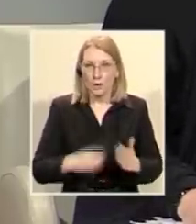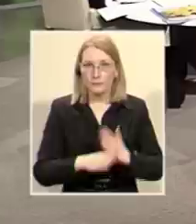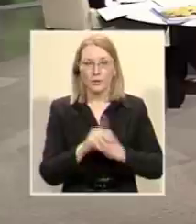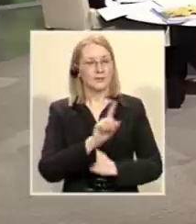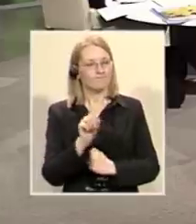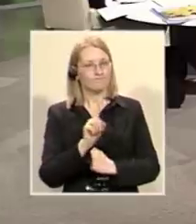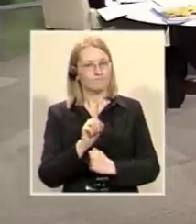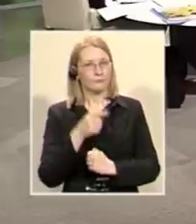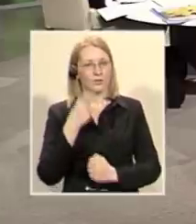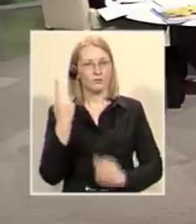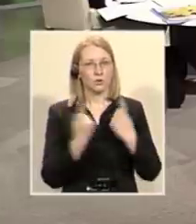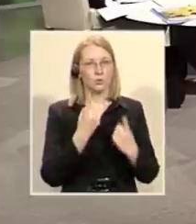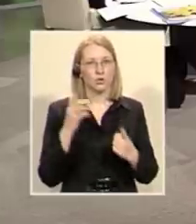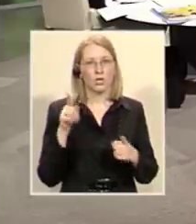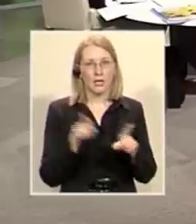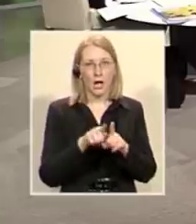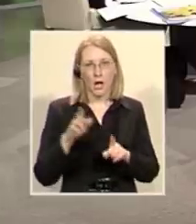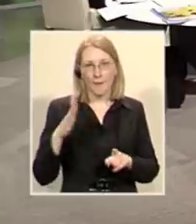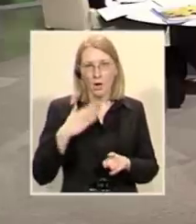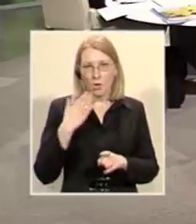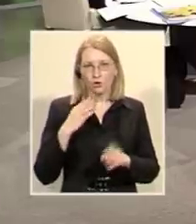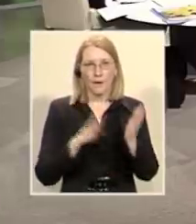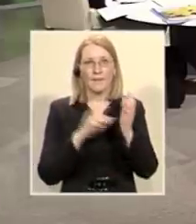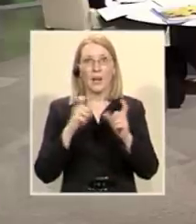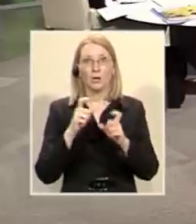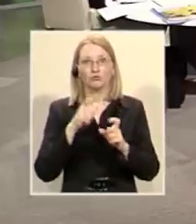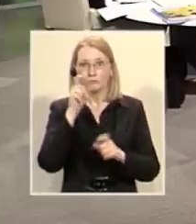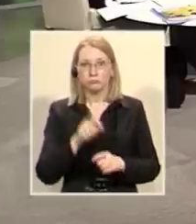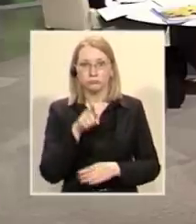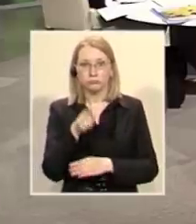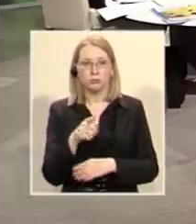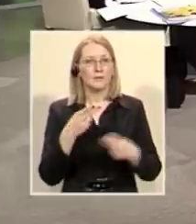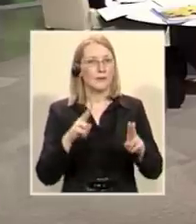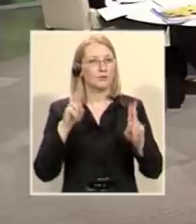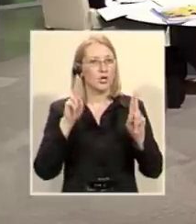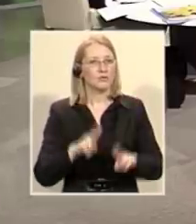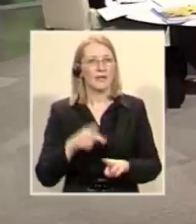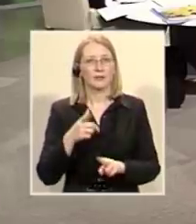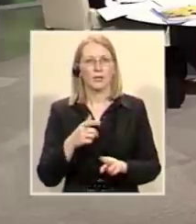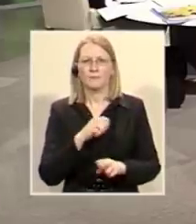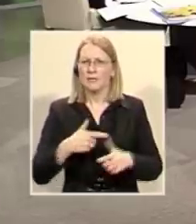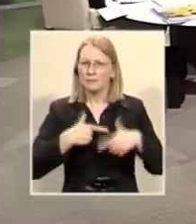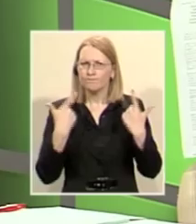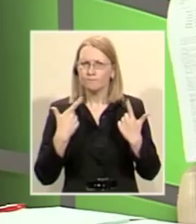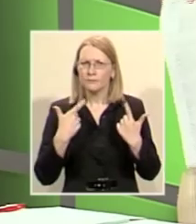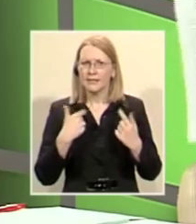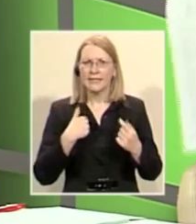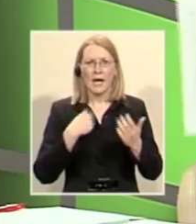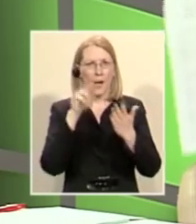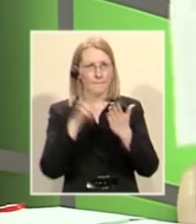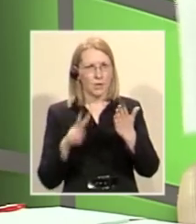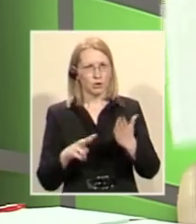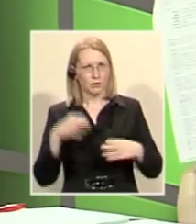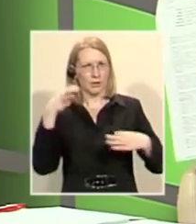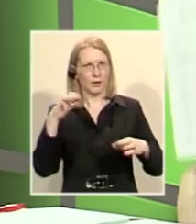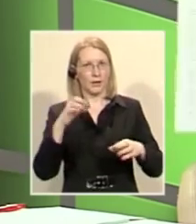slučaju, kao što je moj učenik Miloš, on to ne može ostvariti. Molim vas, samo da razjasnimo. Ovo što sam ja rekla, da će